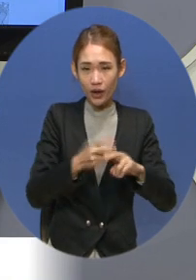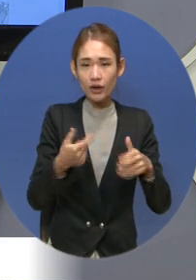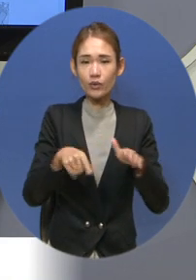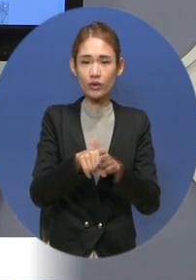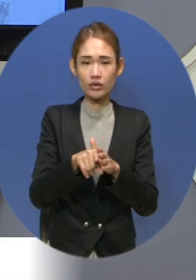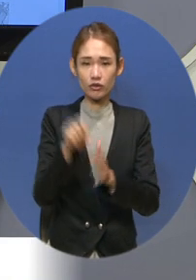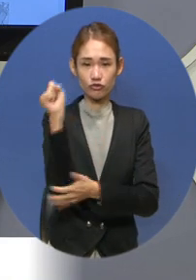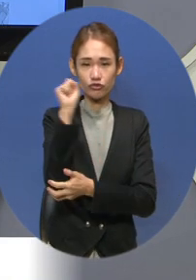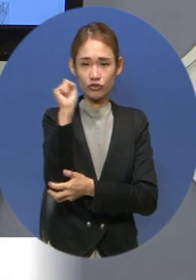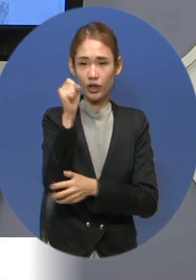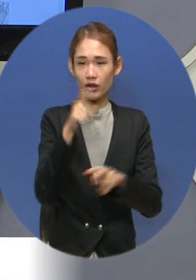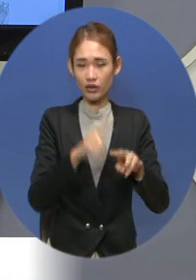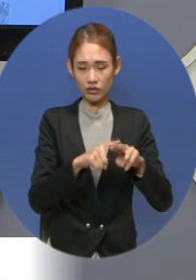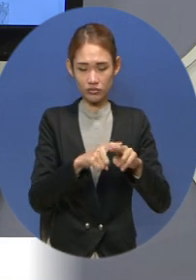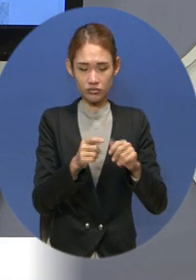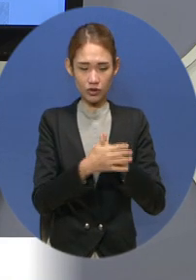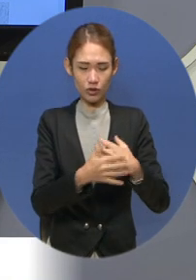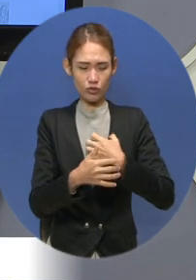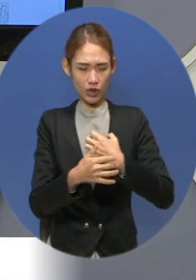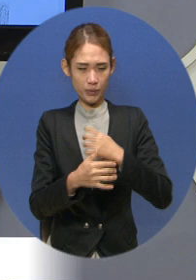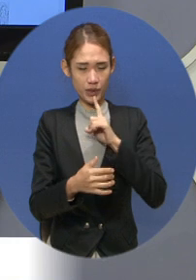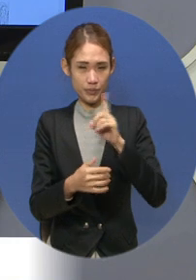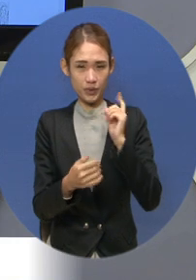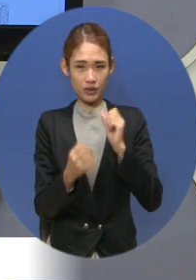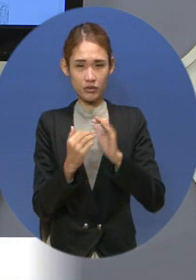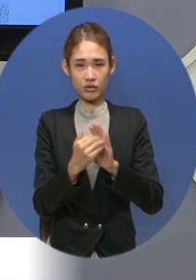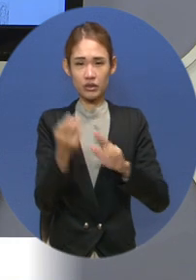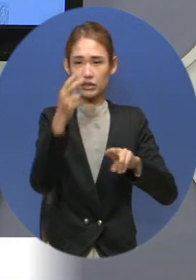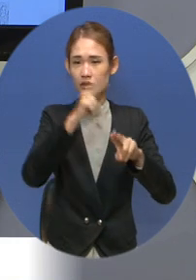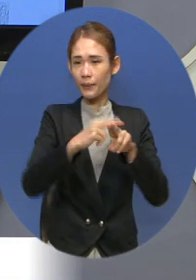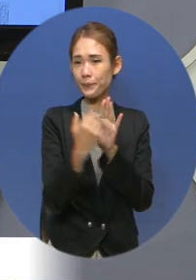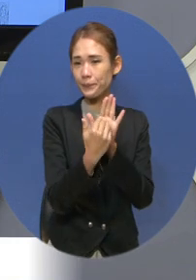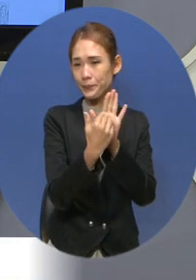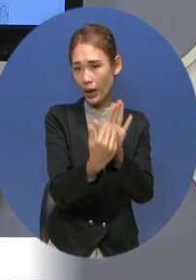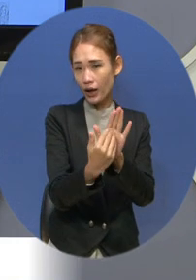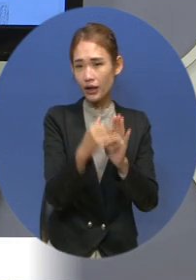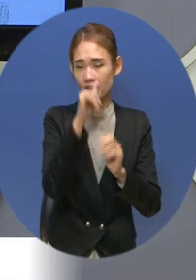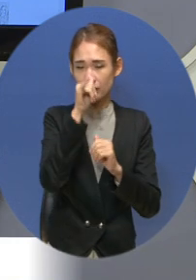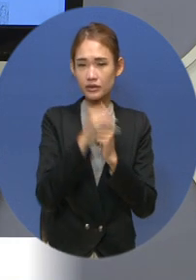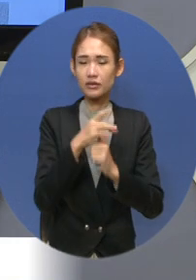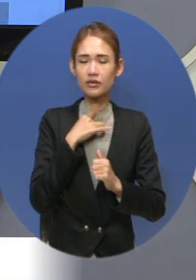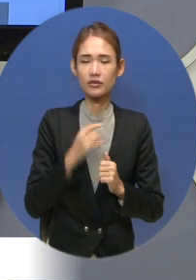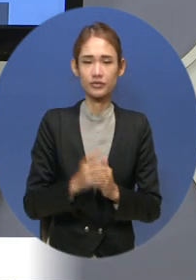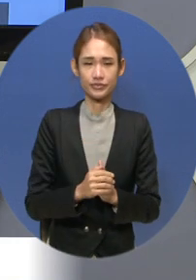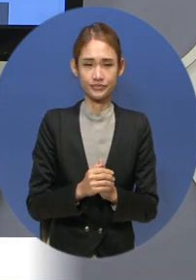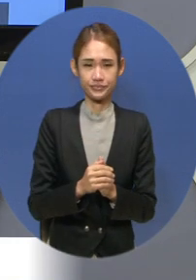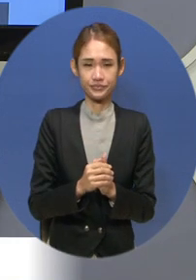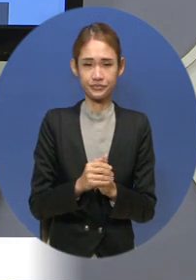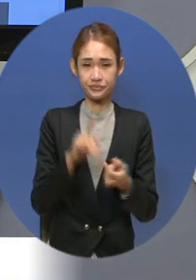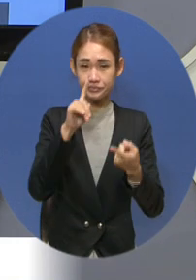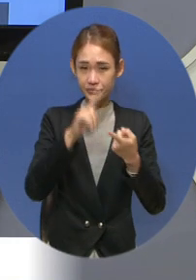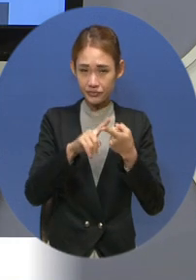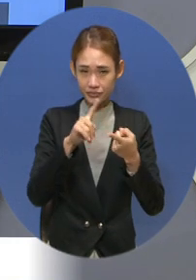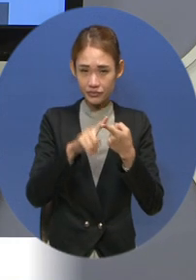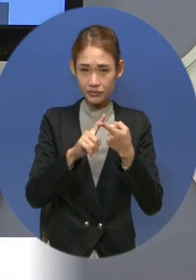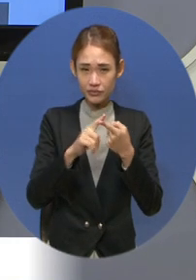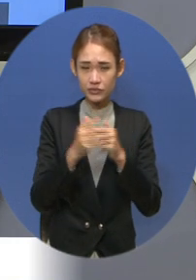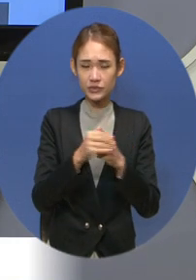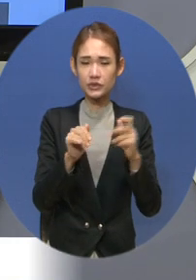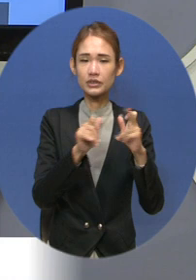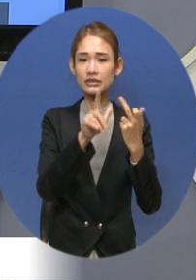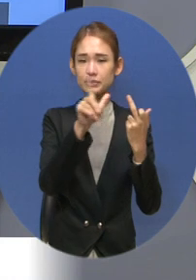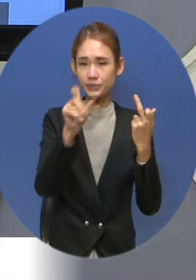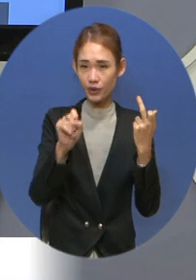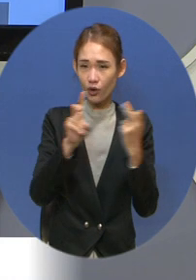운전기사는 위험하다는 이유를 들어 승차를 거부하는 사건이 발생했습니다 이에 대해 지난해 12월